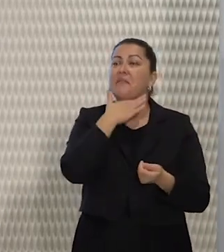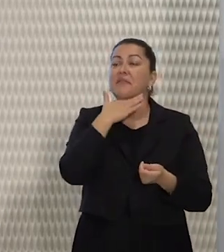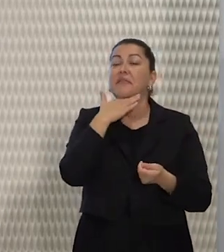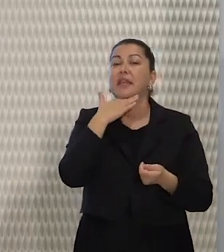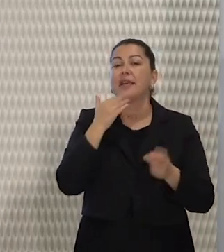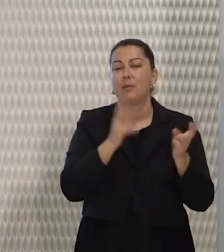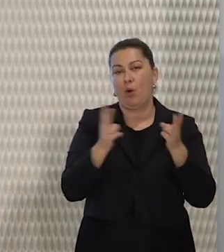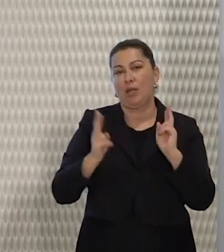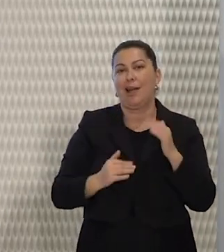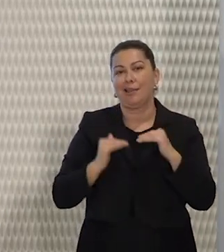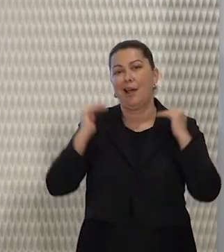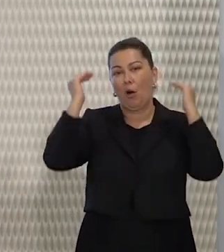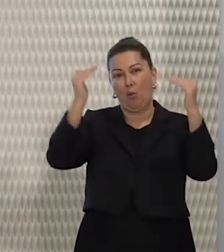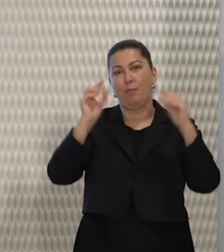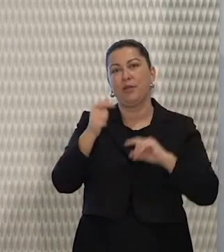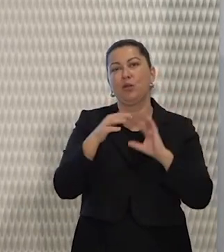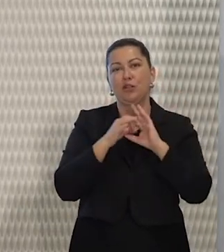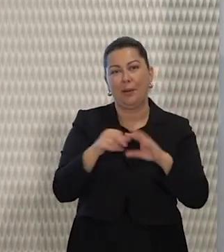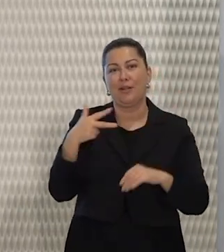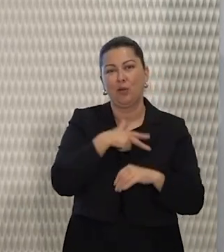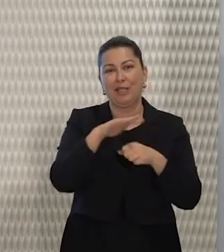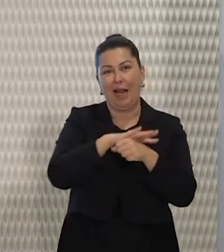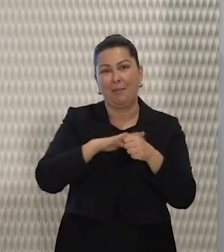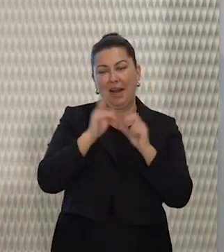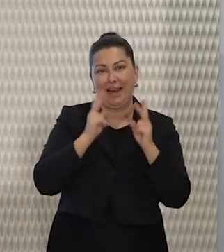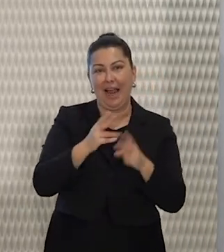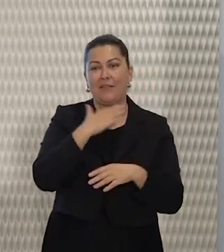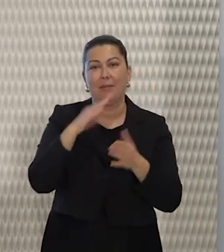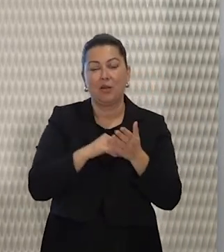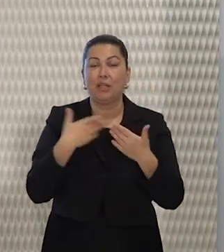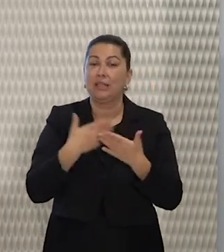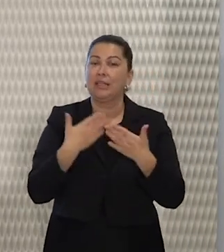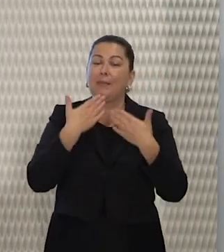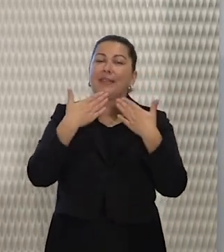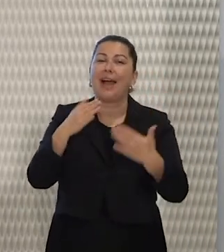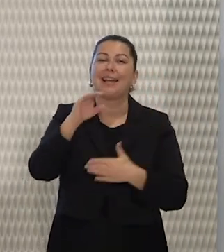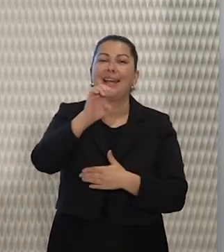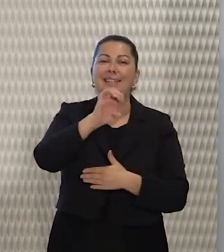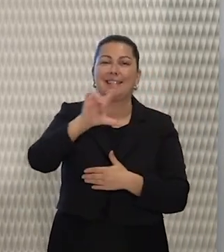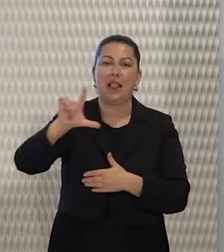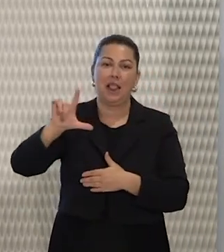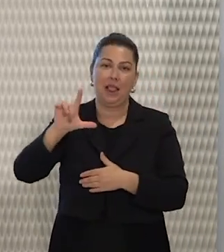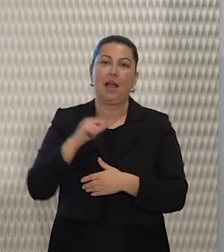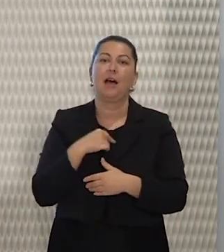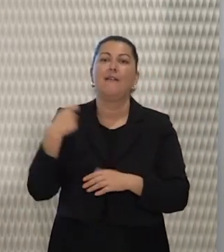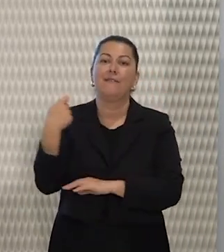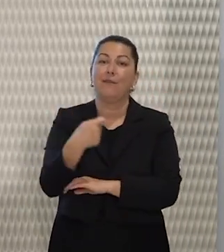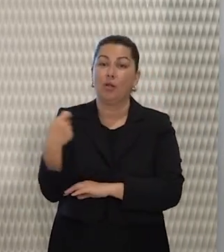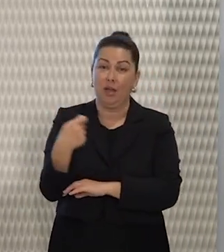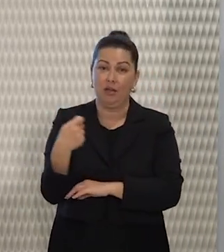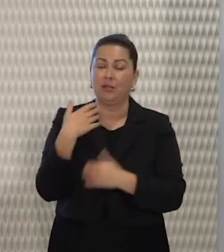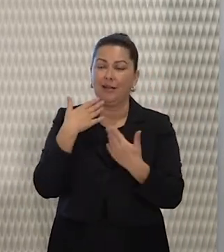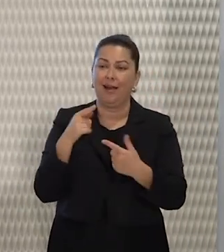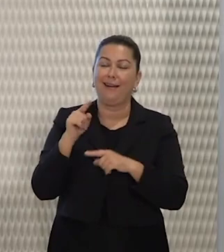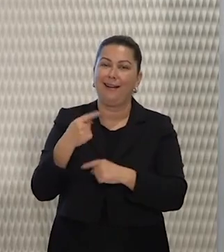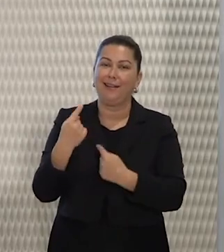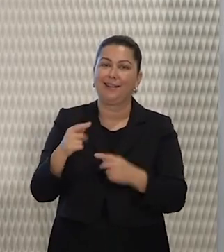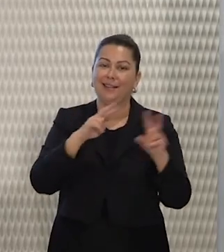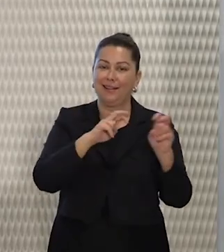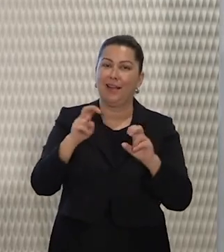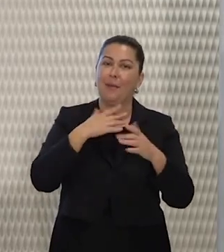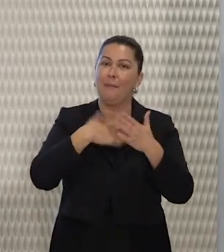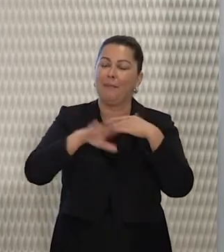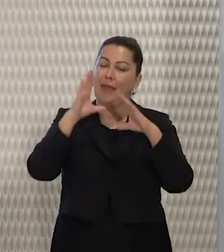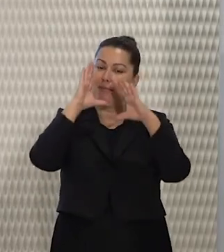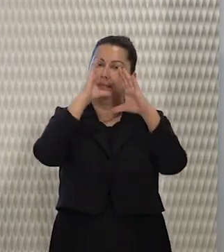im Sozialbereich. Das können wir noch viel mehr nutzen und deswegen bedanke ich mich bei der Essel Foundation, dass ihr dieses Thema heute auch ins Spotlight auch